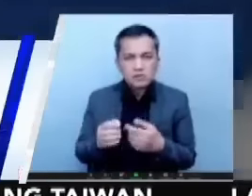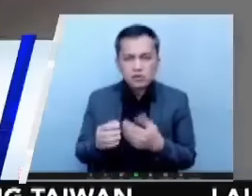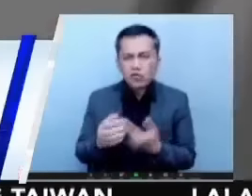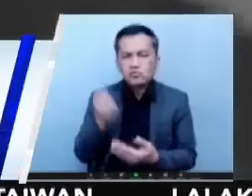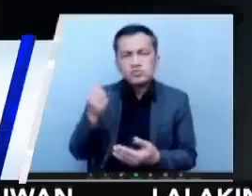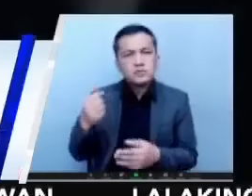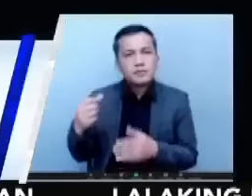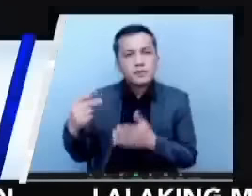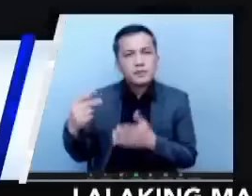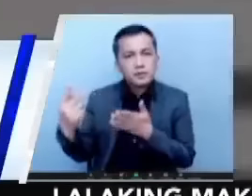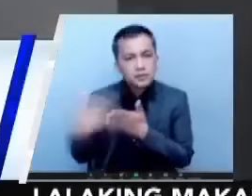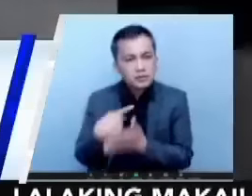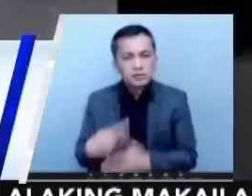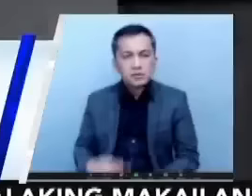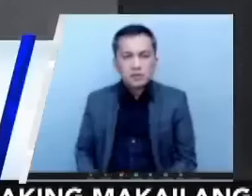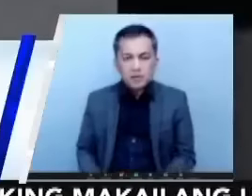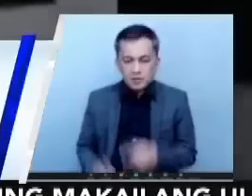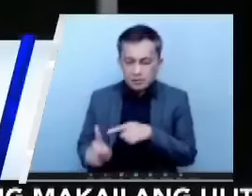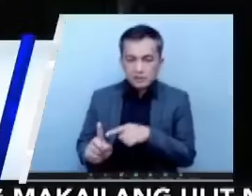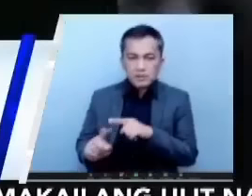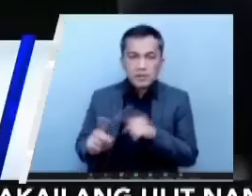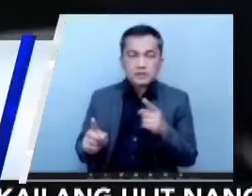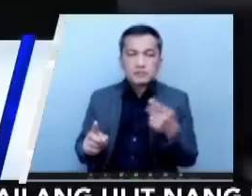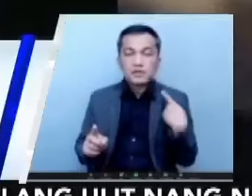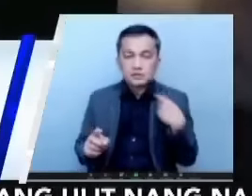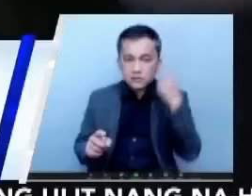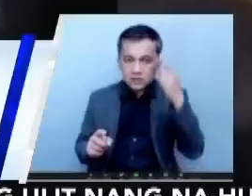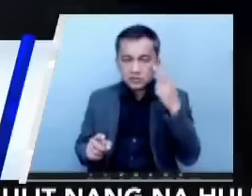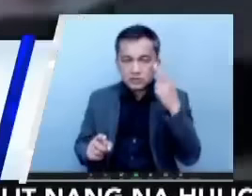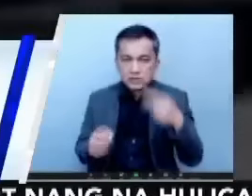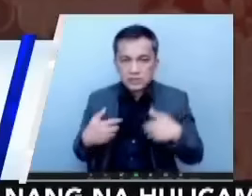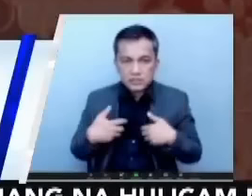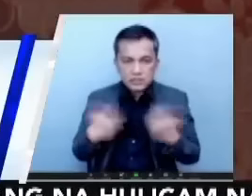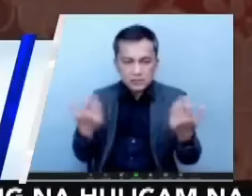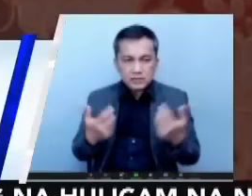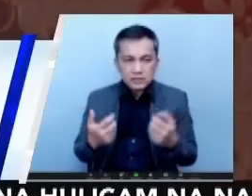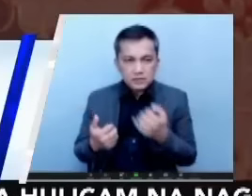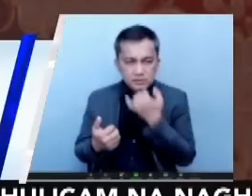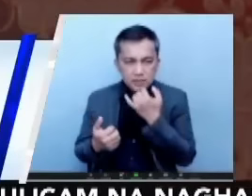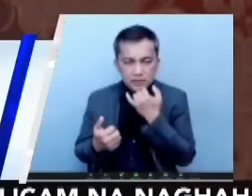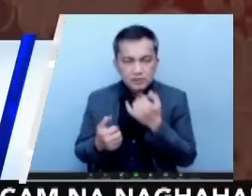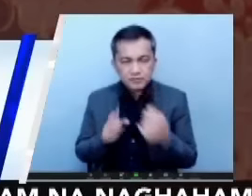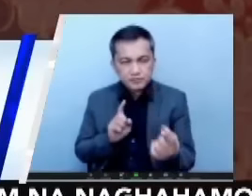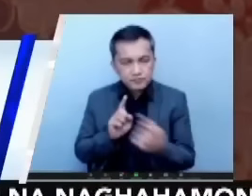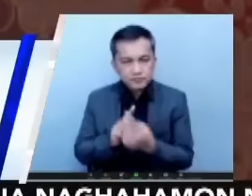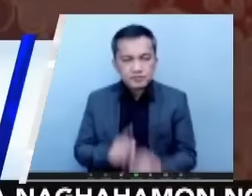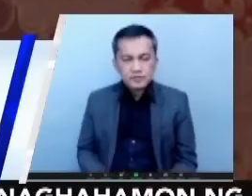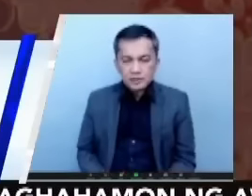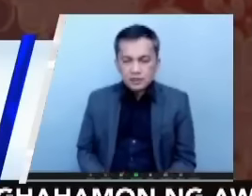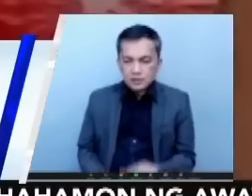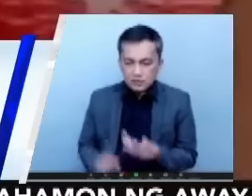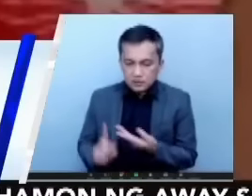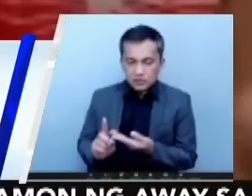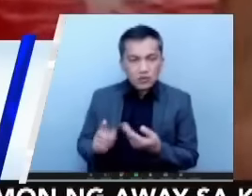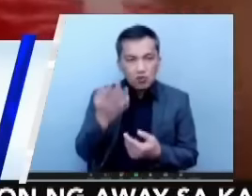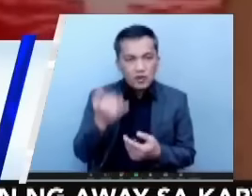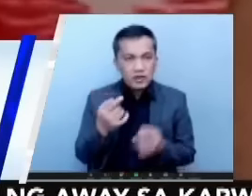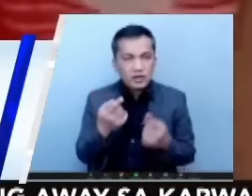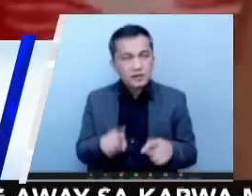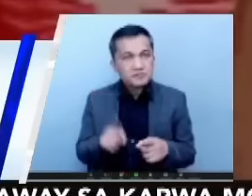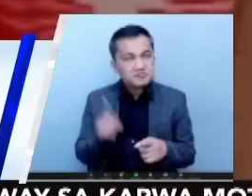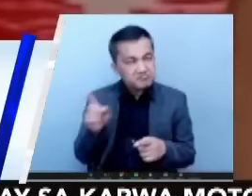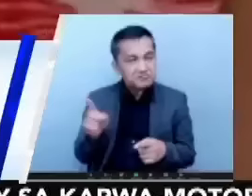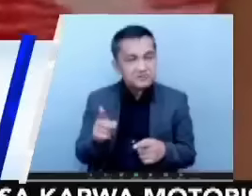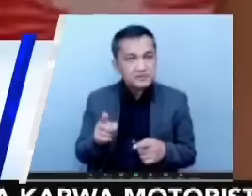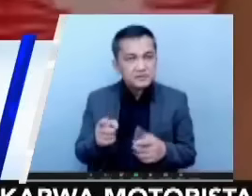nanindigan siyang may batayan ang kanyang mga galit at mali ang kanyang mga kinumpronta. Kaya ako nagaganon is, una, giningit-git